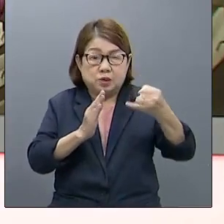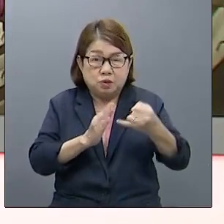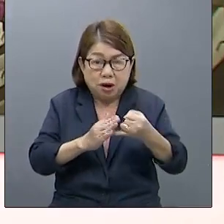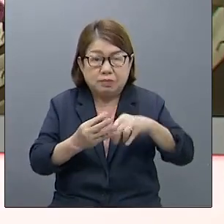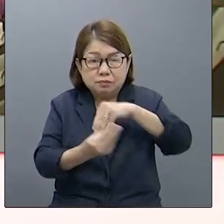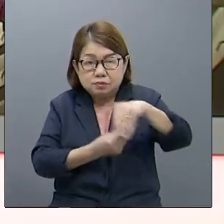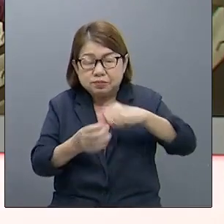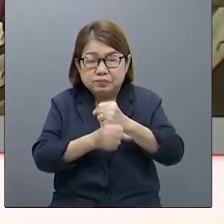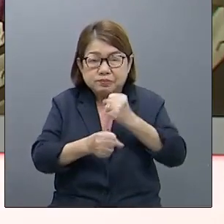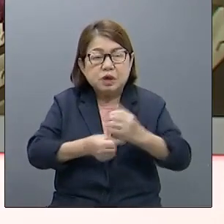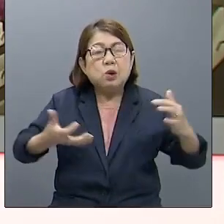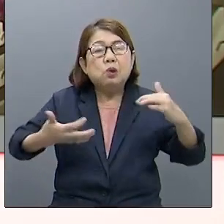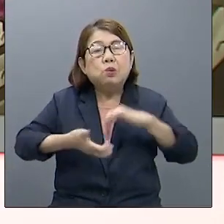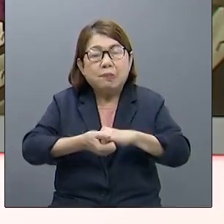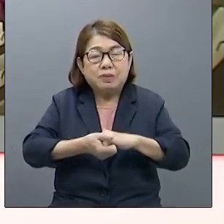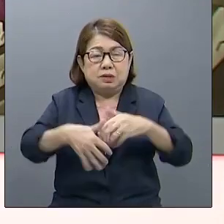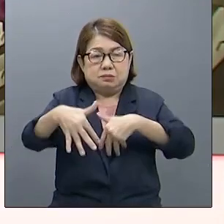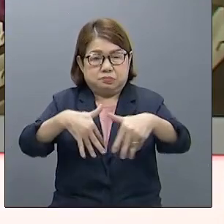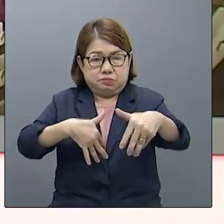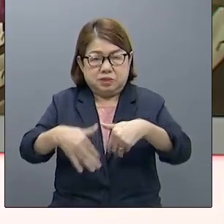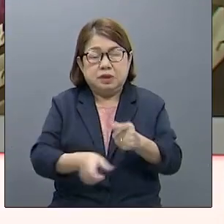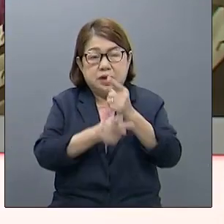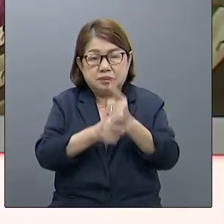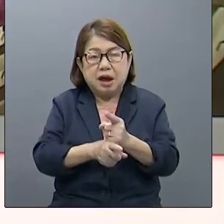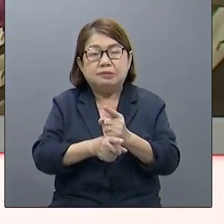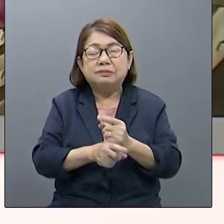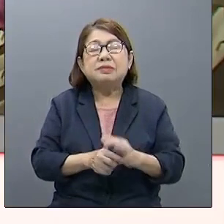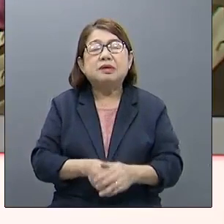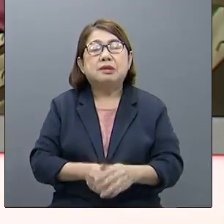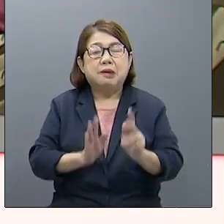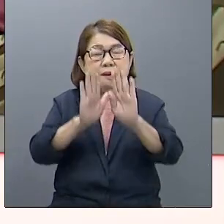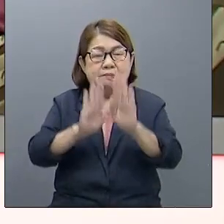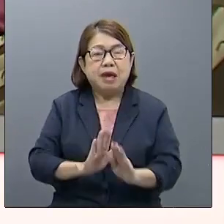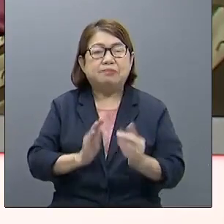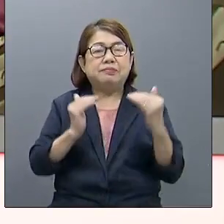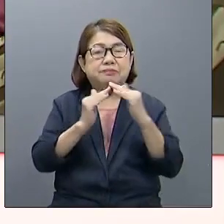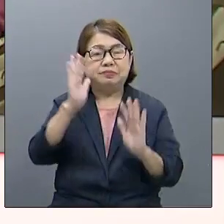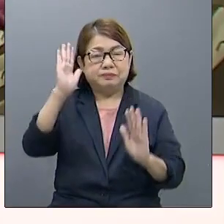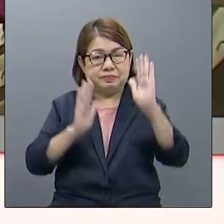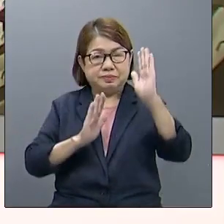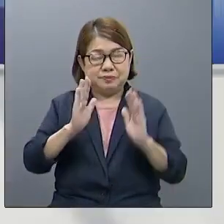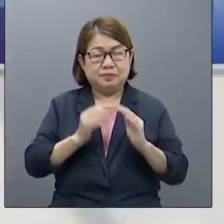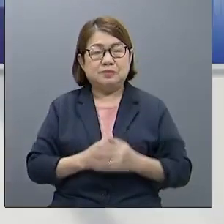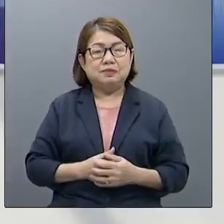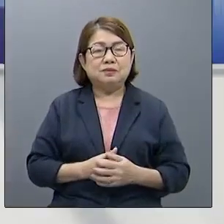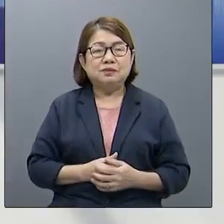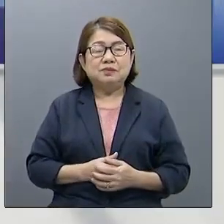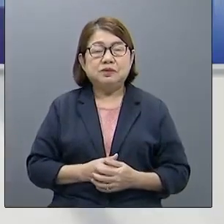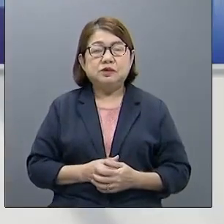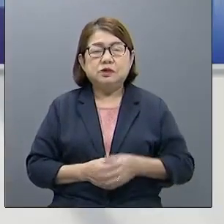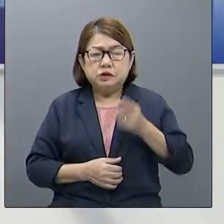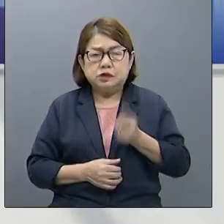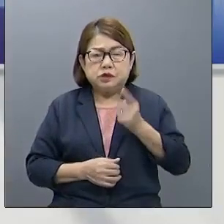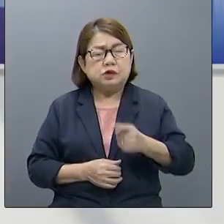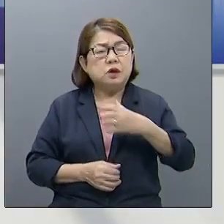ส่วนร่วมของประชาชนภายใต้ระบบการเมืองการปกครองตามระบอบประชาธิปไตยที่เกิดขึ้นแล้วค่ะตามเจตนา